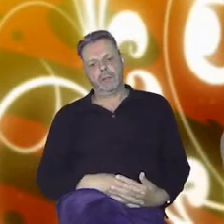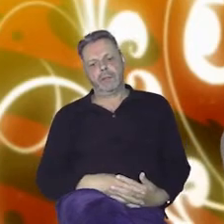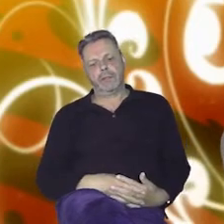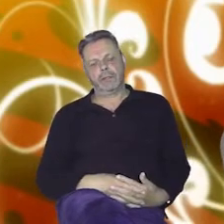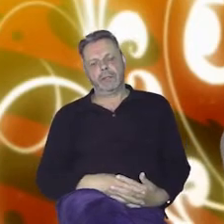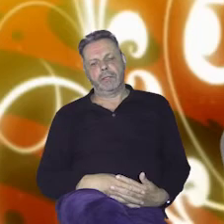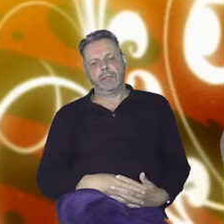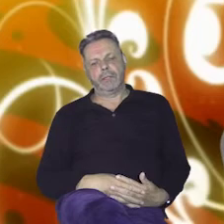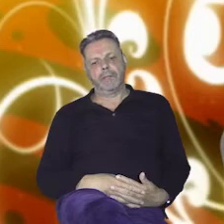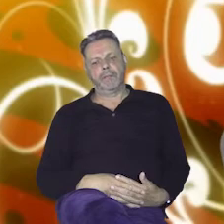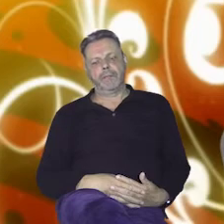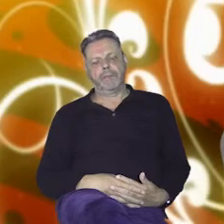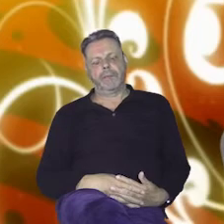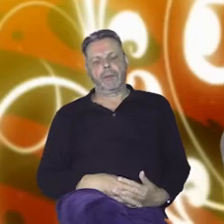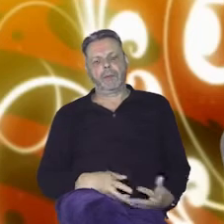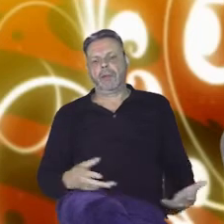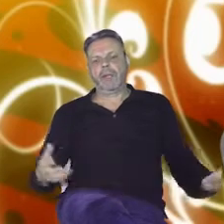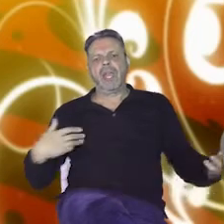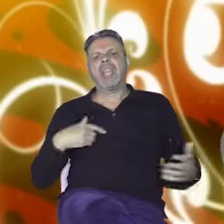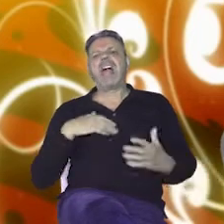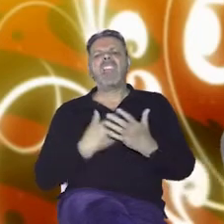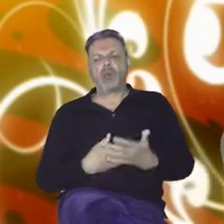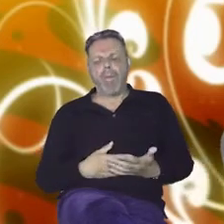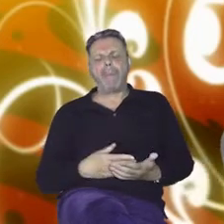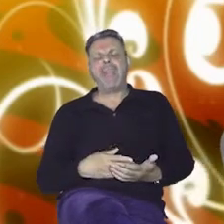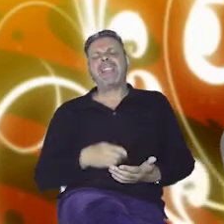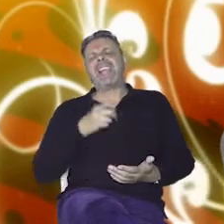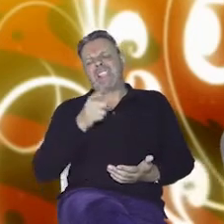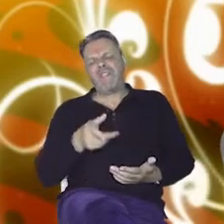poznavajući vas i prateći vas i vjerujući da ste vi to što ja znam već